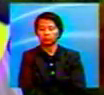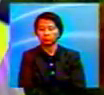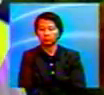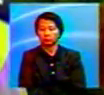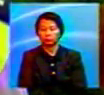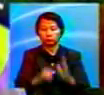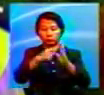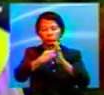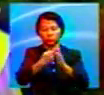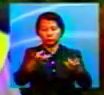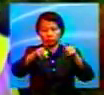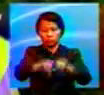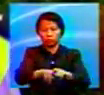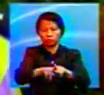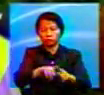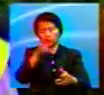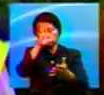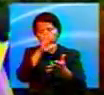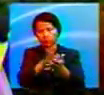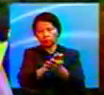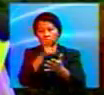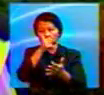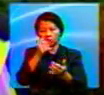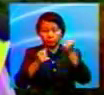Punca kejadian, kita dah percayai bas ini terbabas